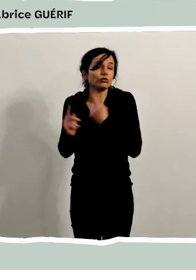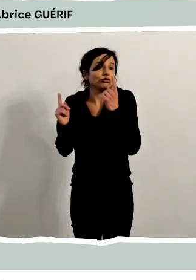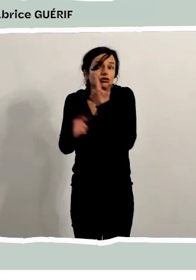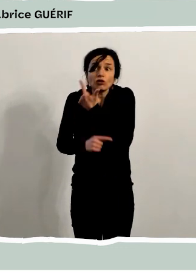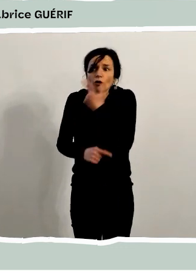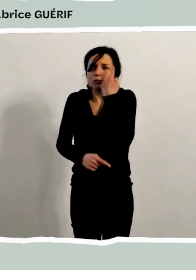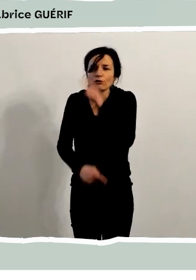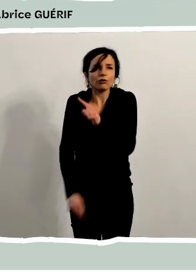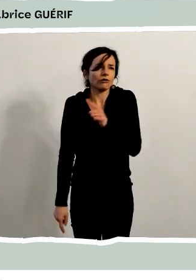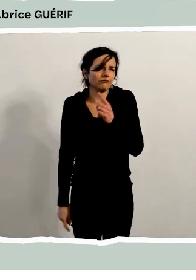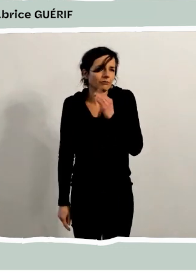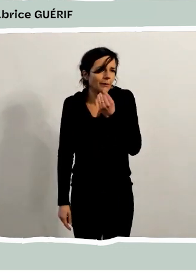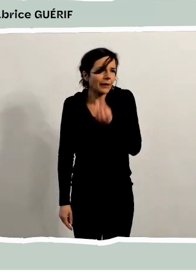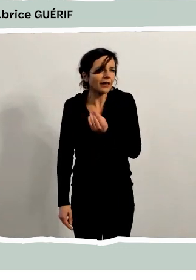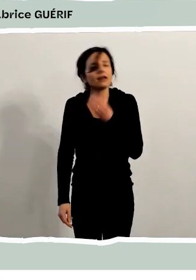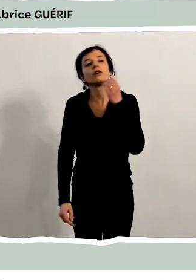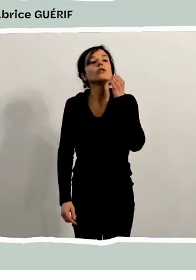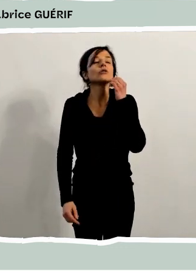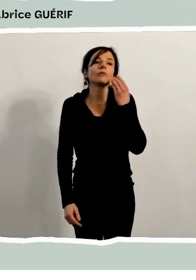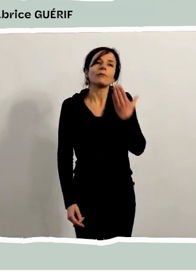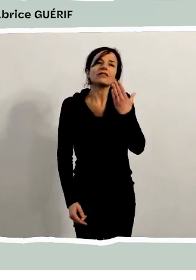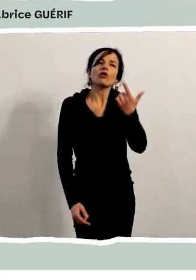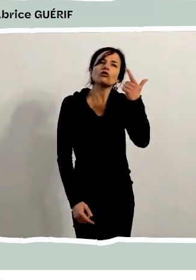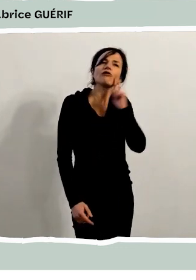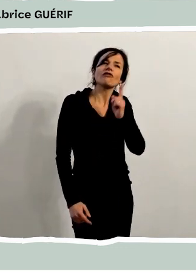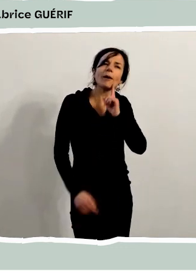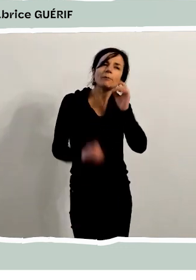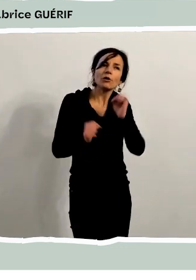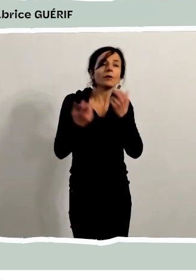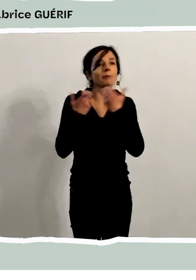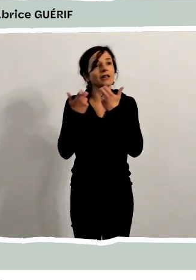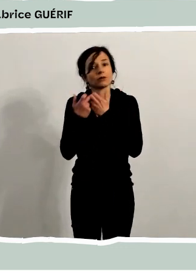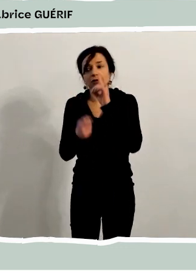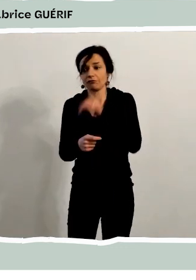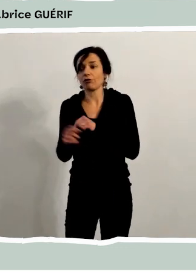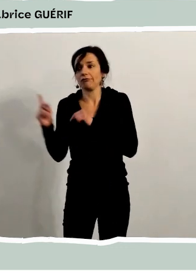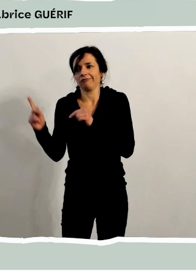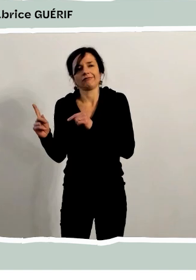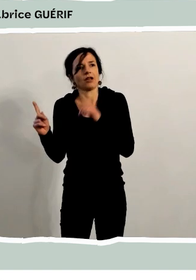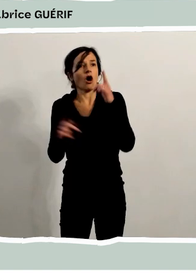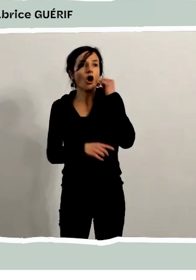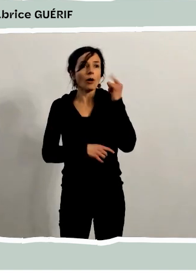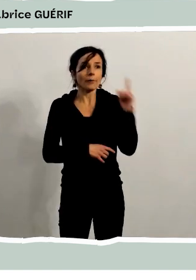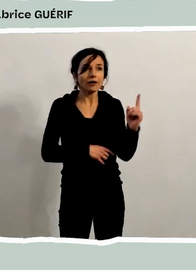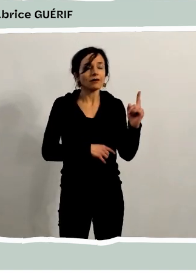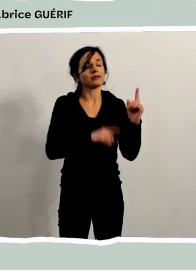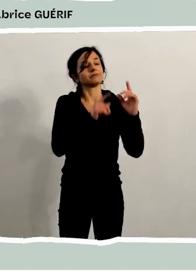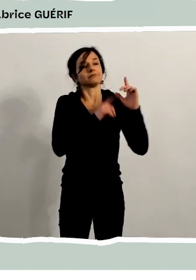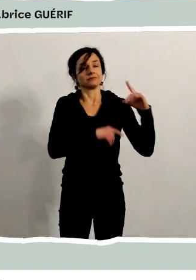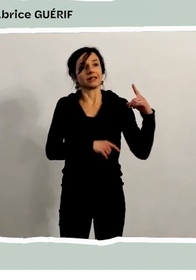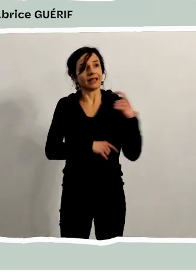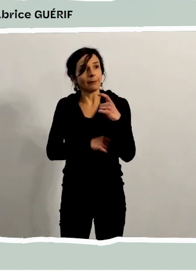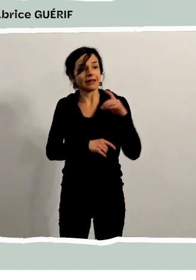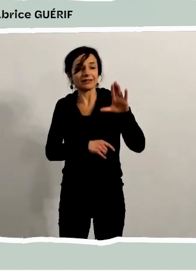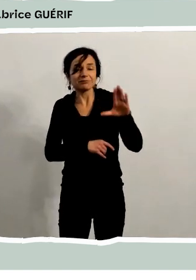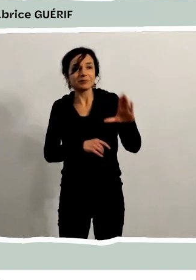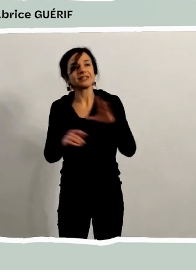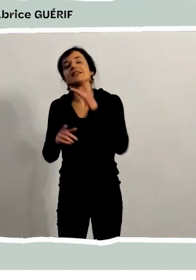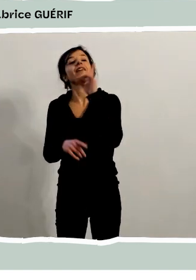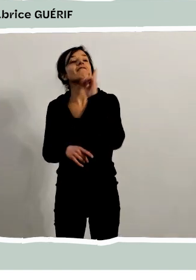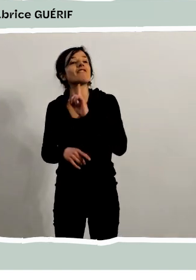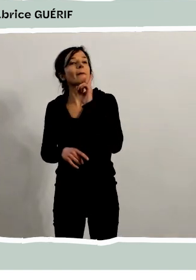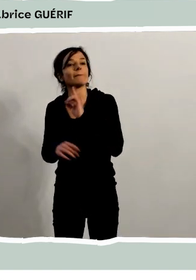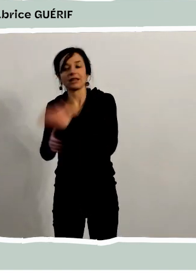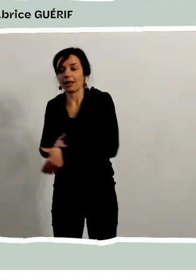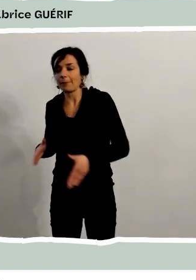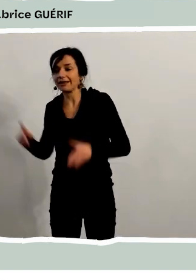du gamète mâle, le spermatozoïde, du gamète femelle, l'ovocyte, pour former un œuf. Et il faut bien dire qu'au niveau